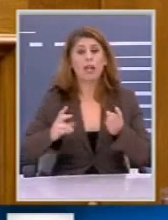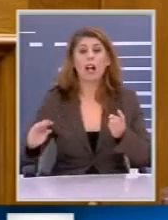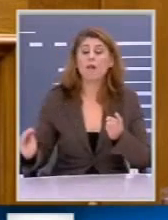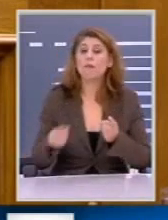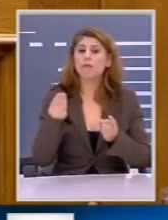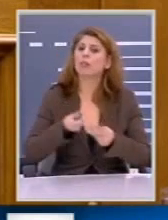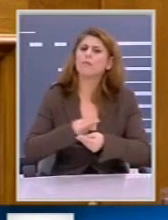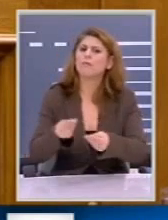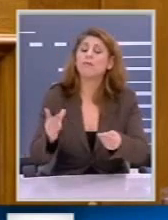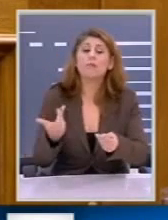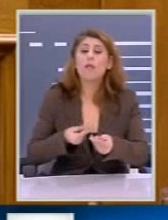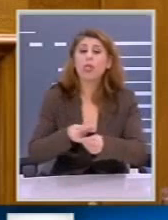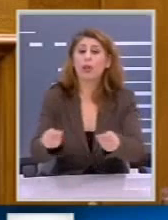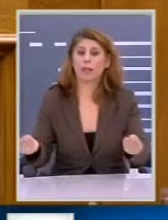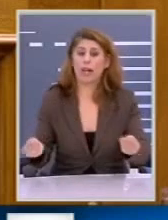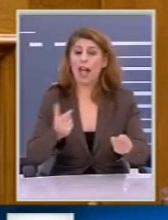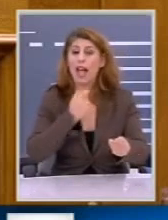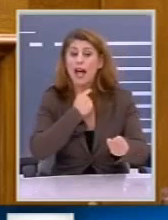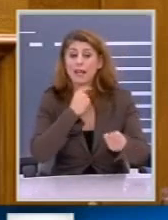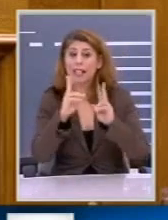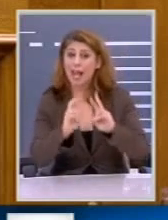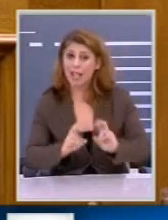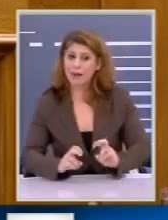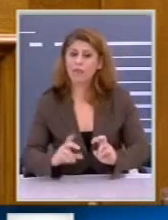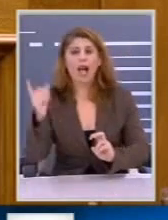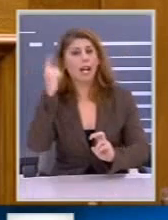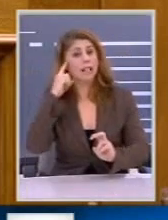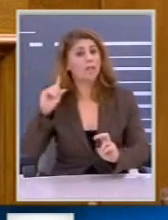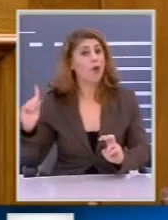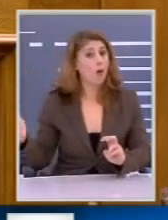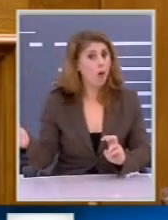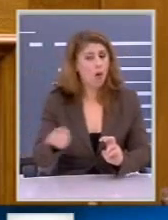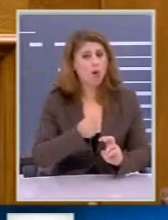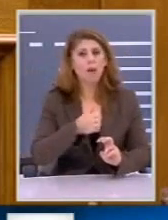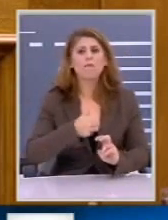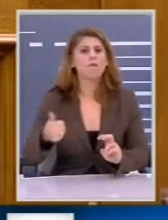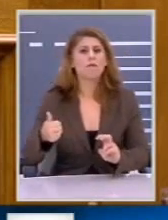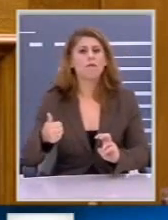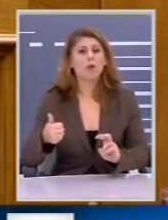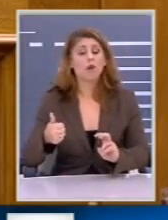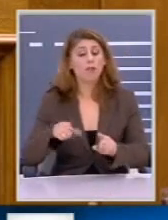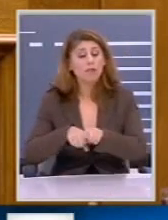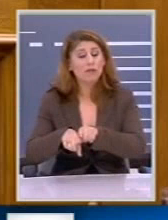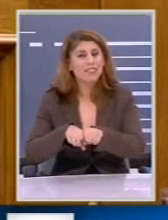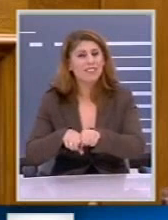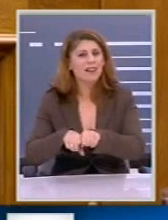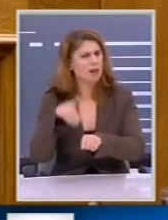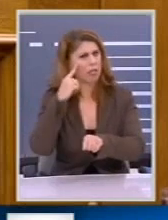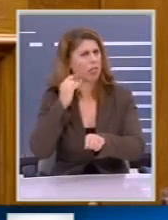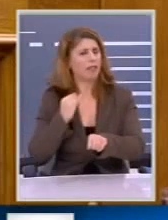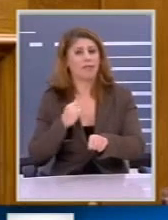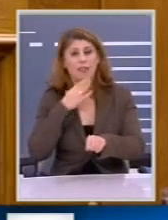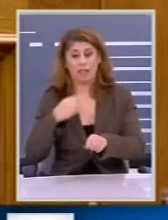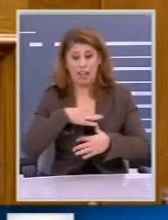ως προς τη διάθεσή του. Την ανάγκη της έρευνας την κατάλαβαν όλοι πλην του αμέσως σχετιζομένου, δηλαδή του εκπροσώπου που είχε